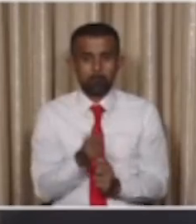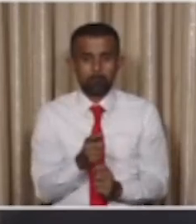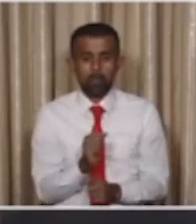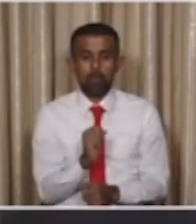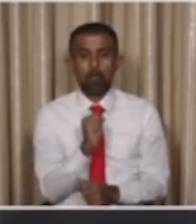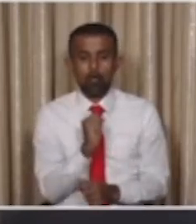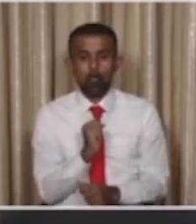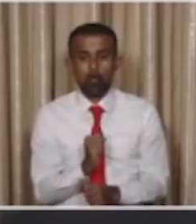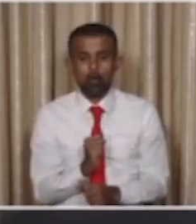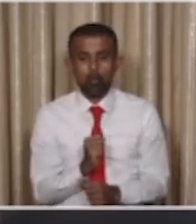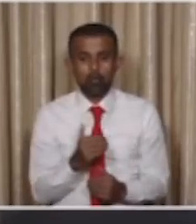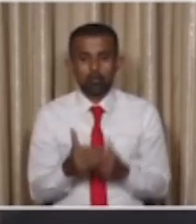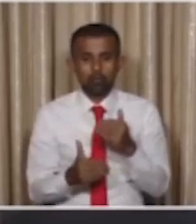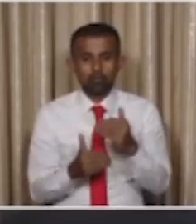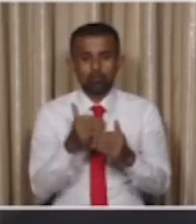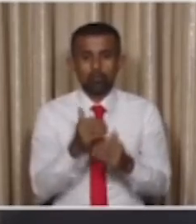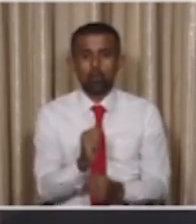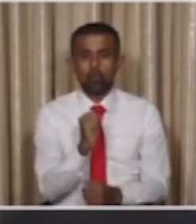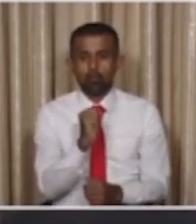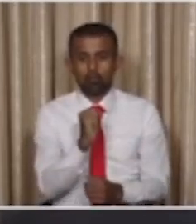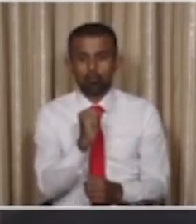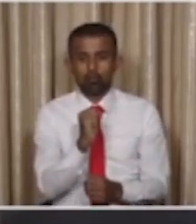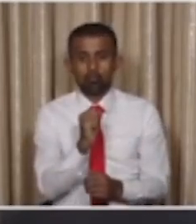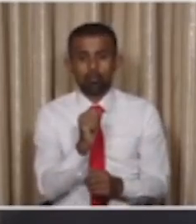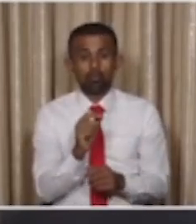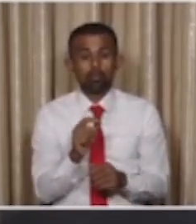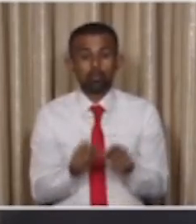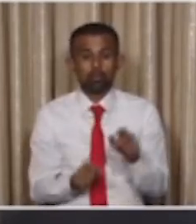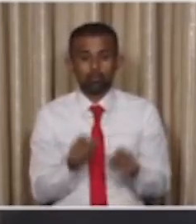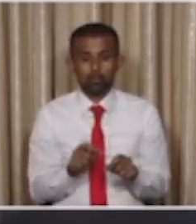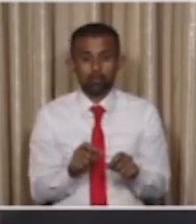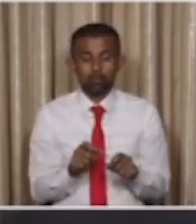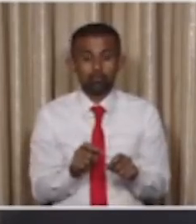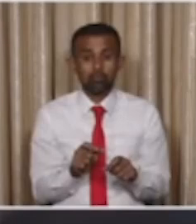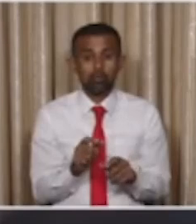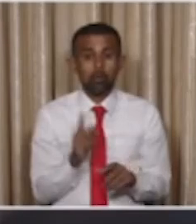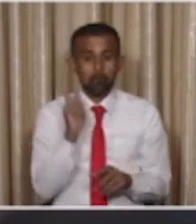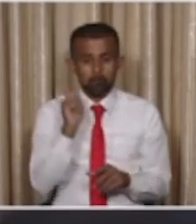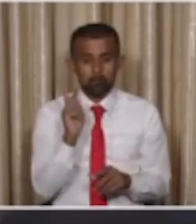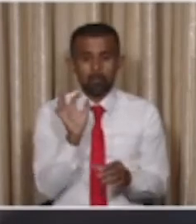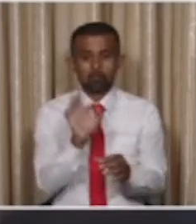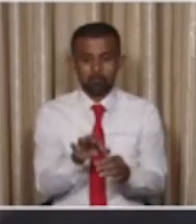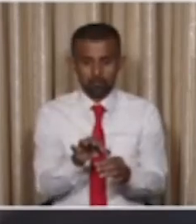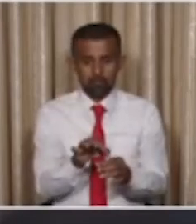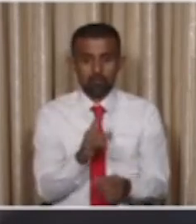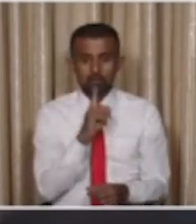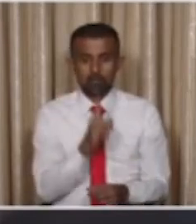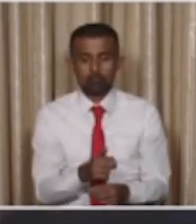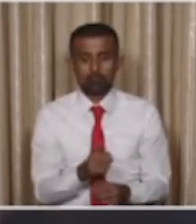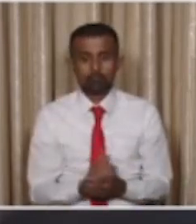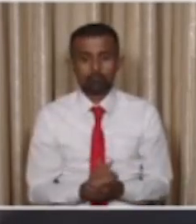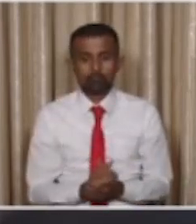ආකාරයට ඉදිරියට ගෙනා යුතුද කියලා හියුමන් රිසෝස් මැනේජර් කෙනෙක් පත් කරන්න කියලා යනාදී නිර්දේශ ගොඩක් දීලා තියෙනවා.